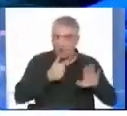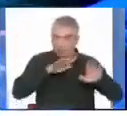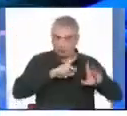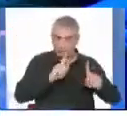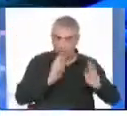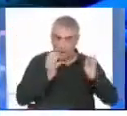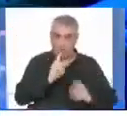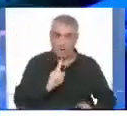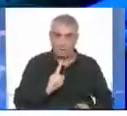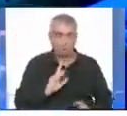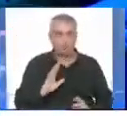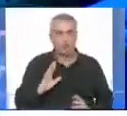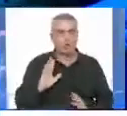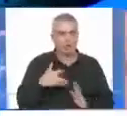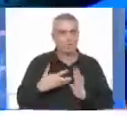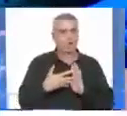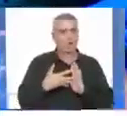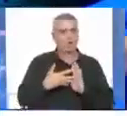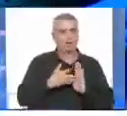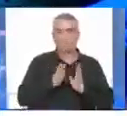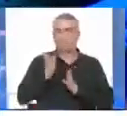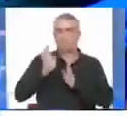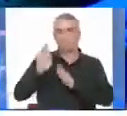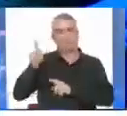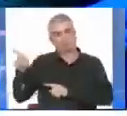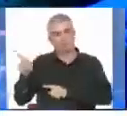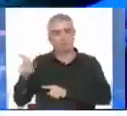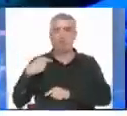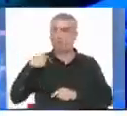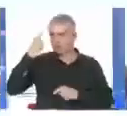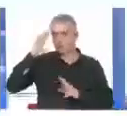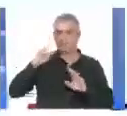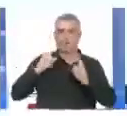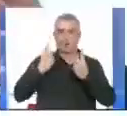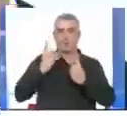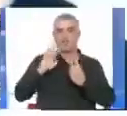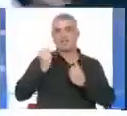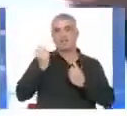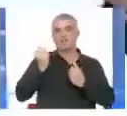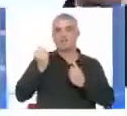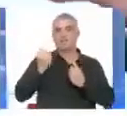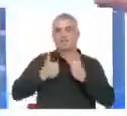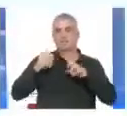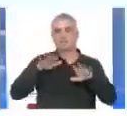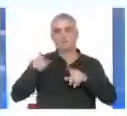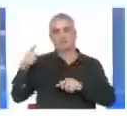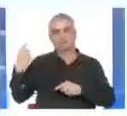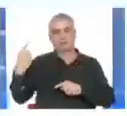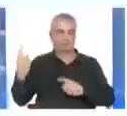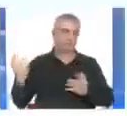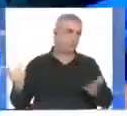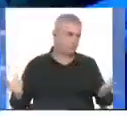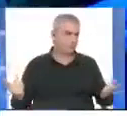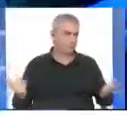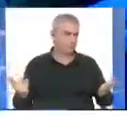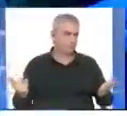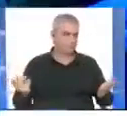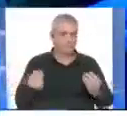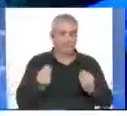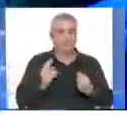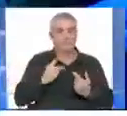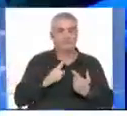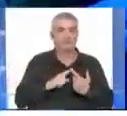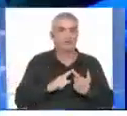הממשלה לא קדוש, אז למה חוקרים בכיוון של נתניהו? כלומר, שאנחנו בכיוון... יודעים מה היה קורה אם זה היה ראש נכון, הממשלה. נכון, ודבר